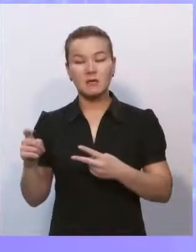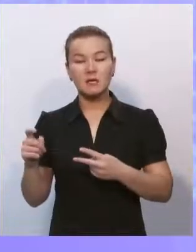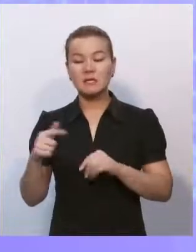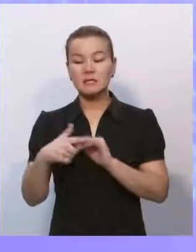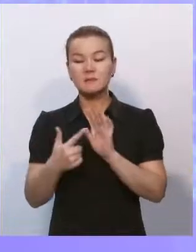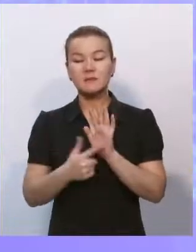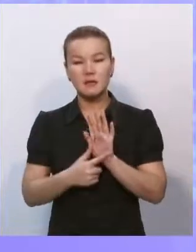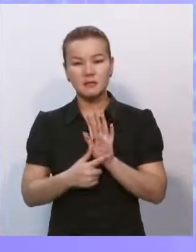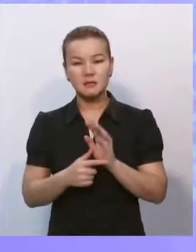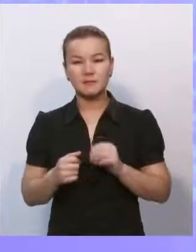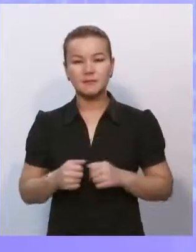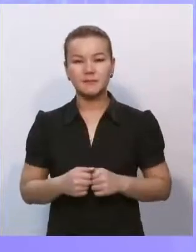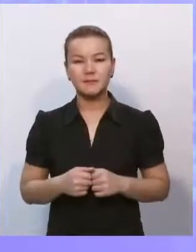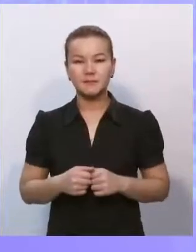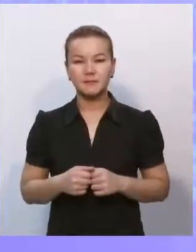17